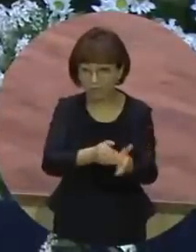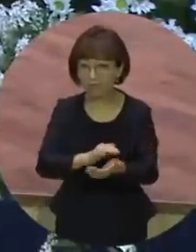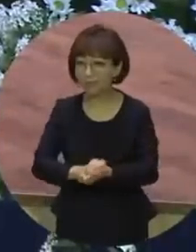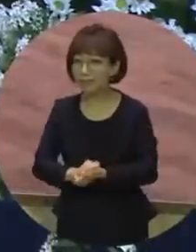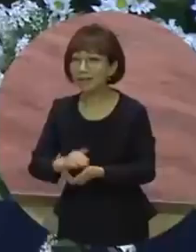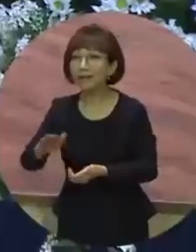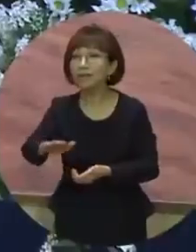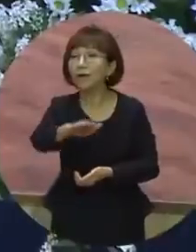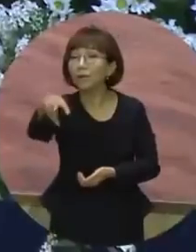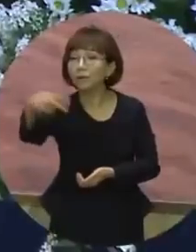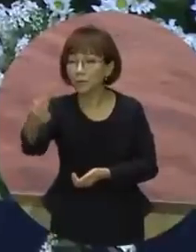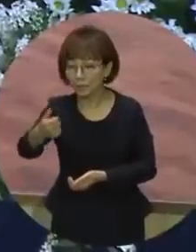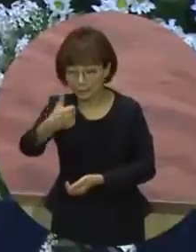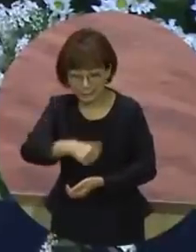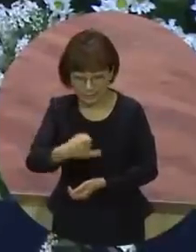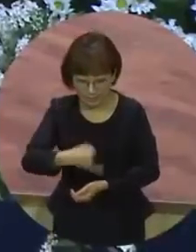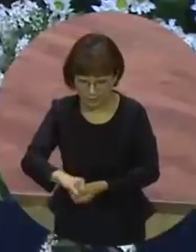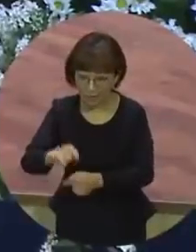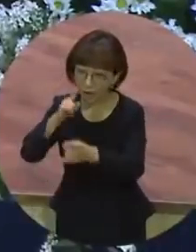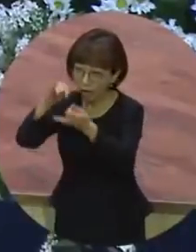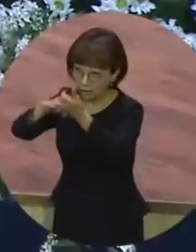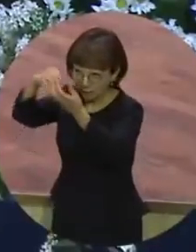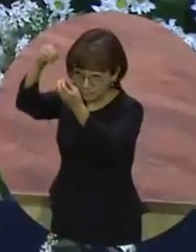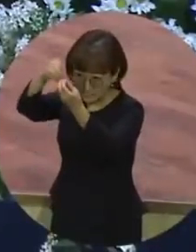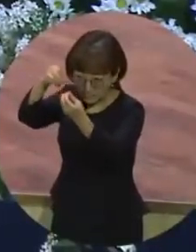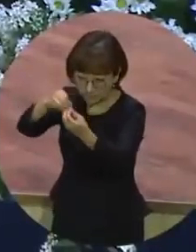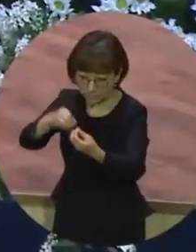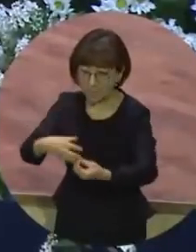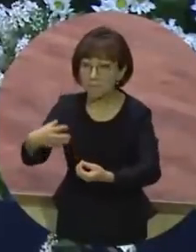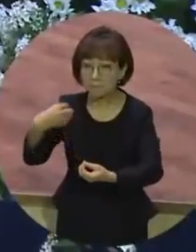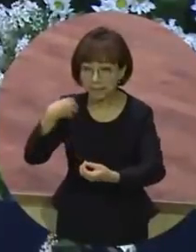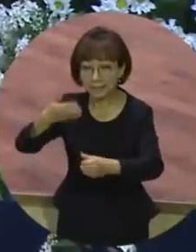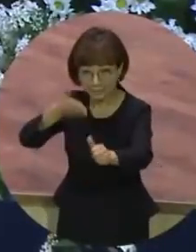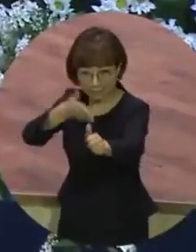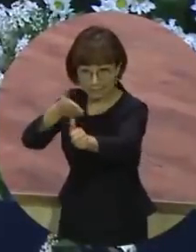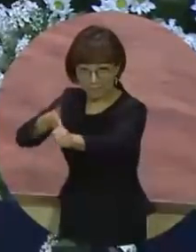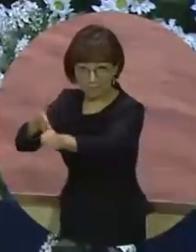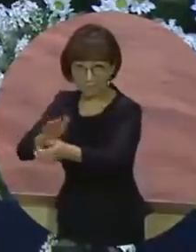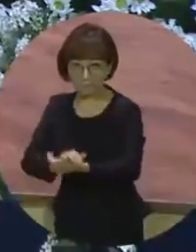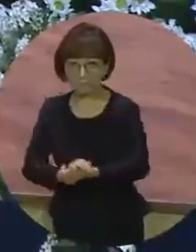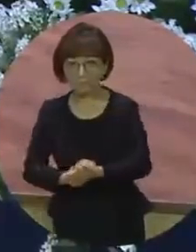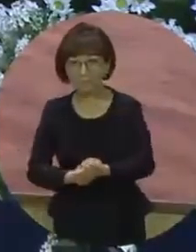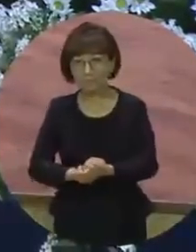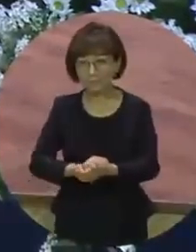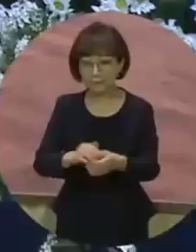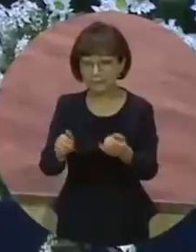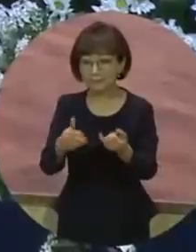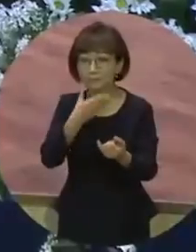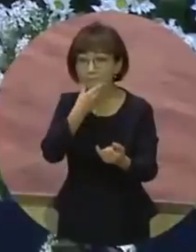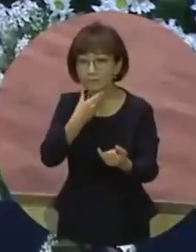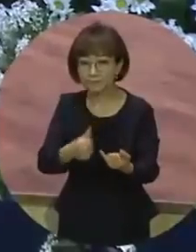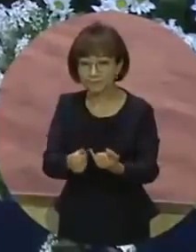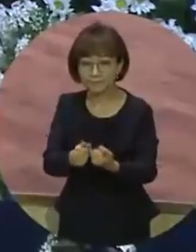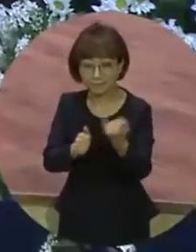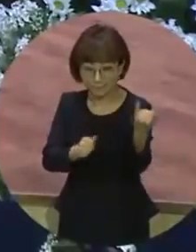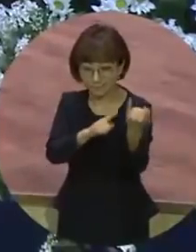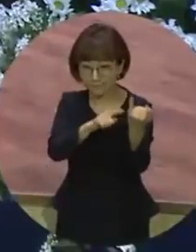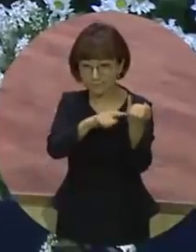전달이 전달의 사명자들 되시기를 바랍니다. 2절입니다. 사라가 가나안 땅 헤브론